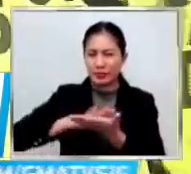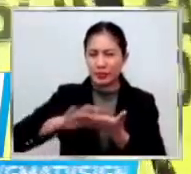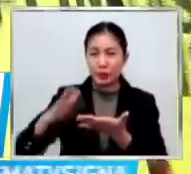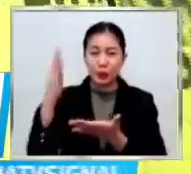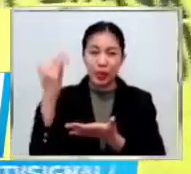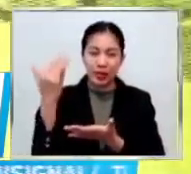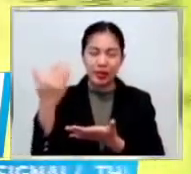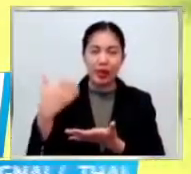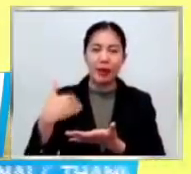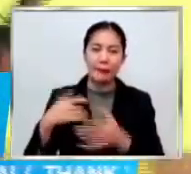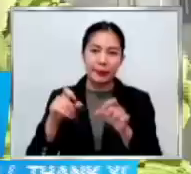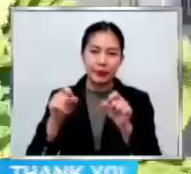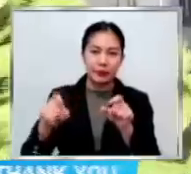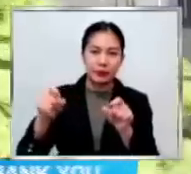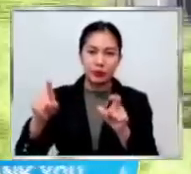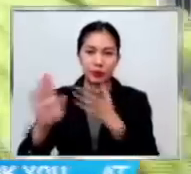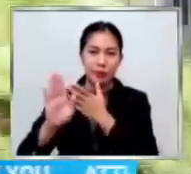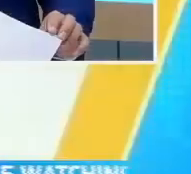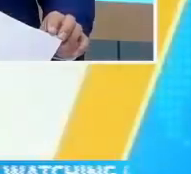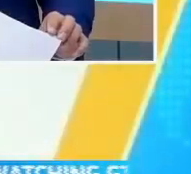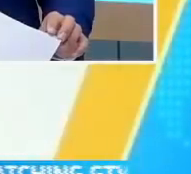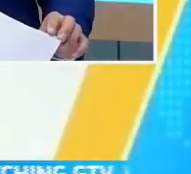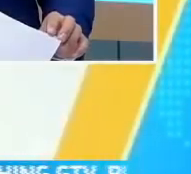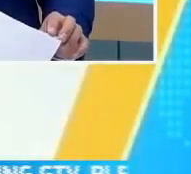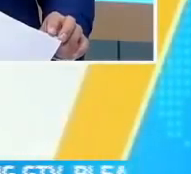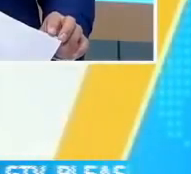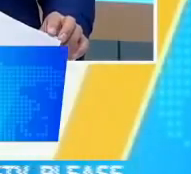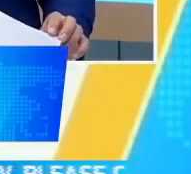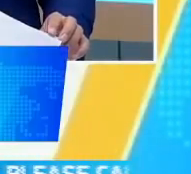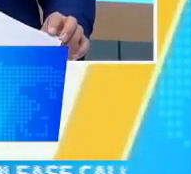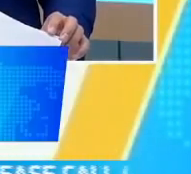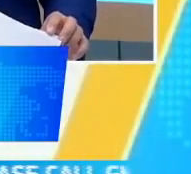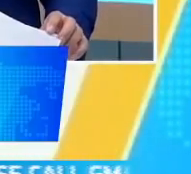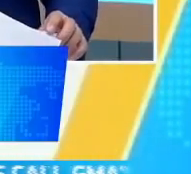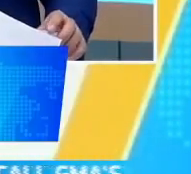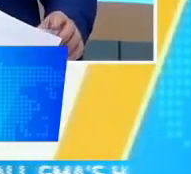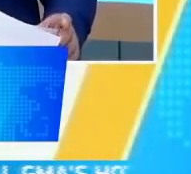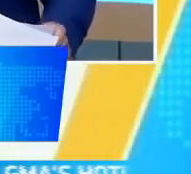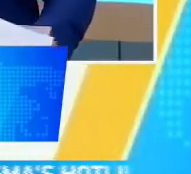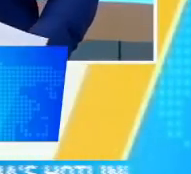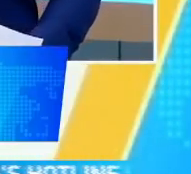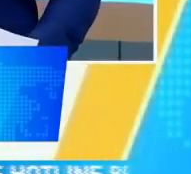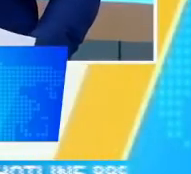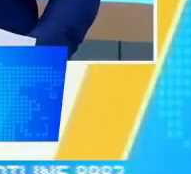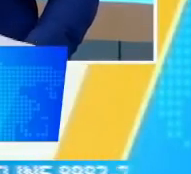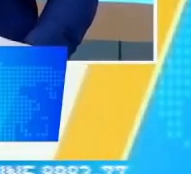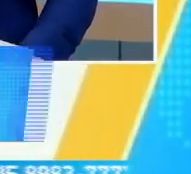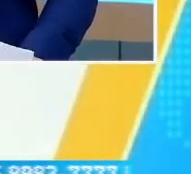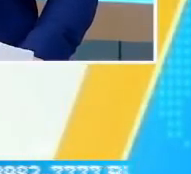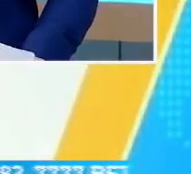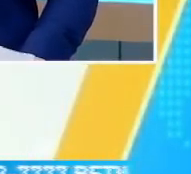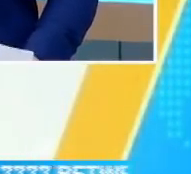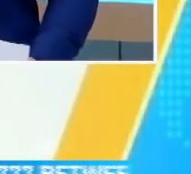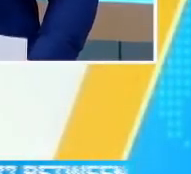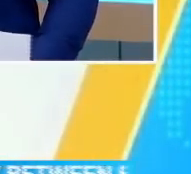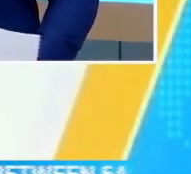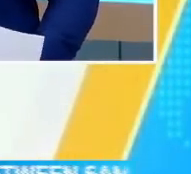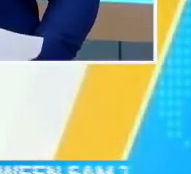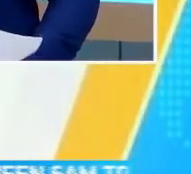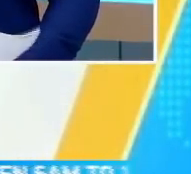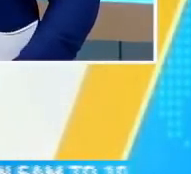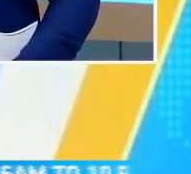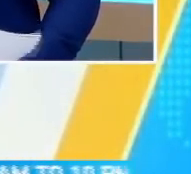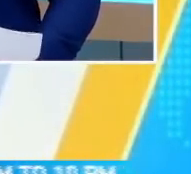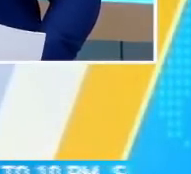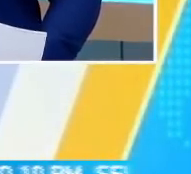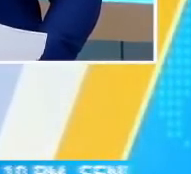bangketa kahit matagal nang bawal. Magandang tanghali po. Oras na para sa maiinit na balita. Hindi na mandatory